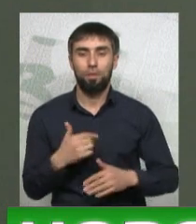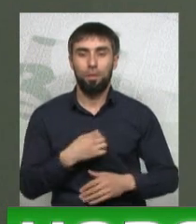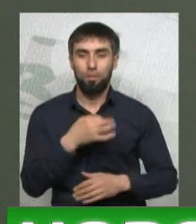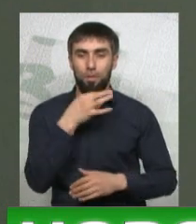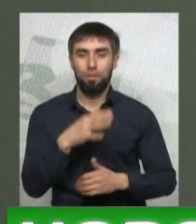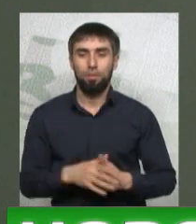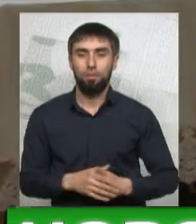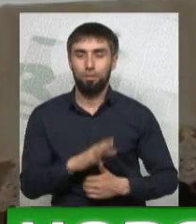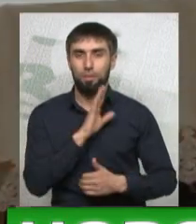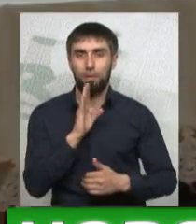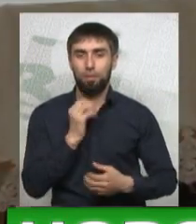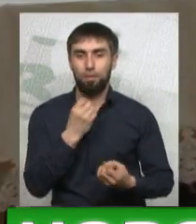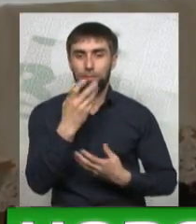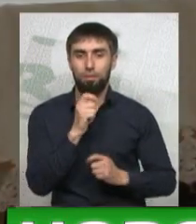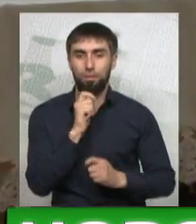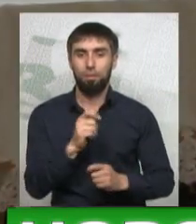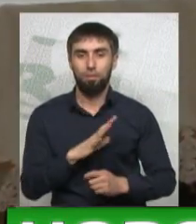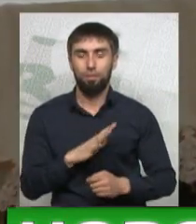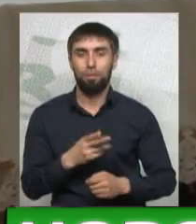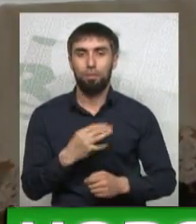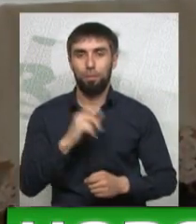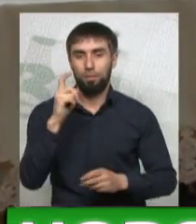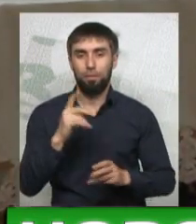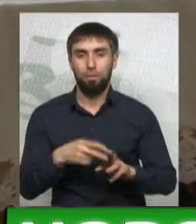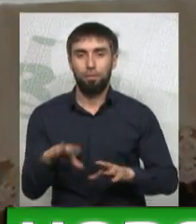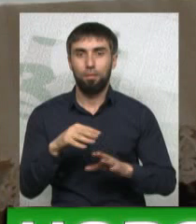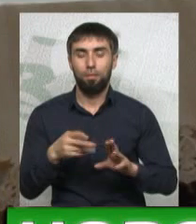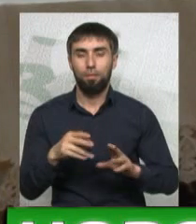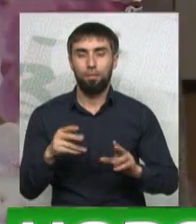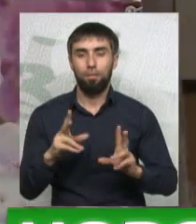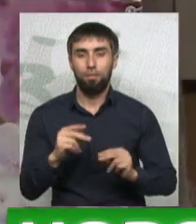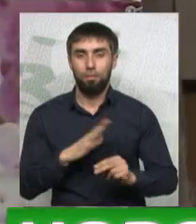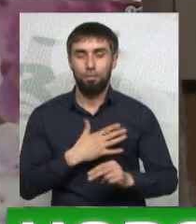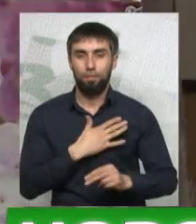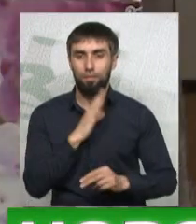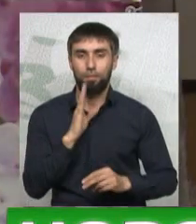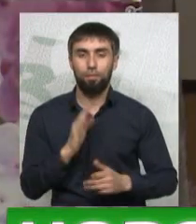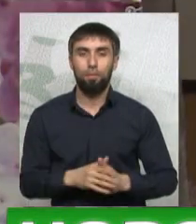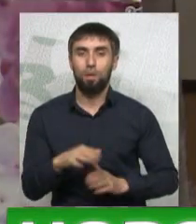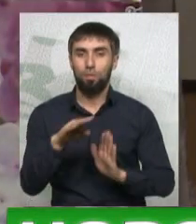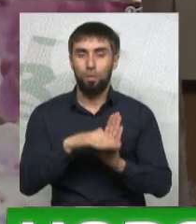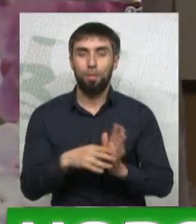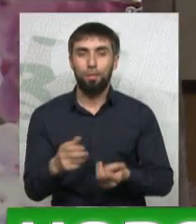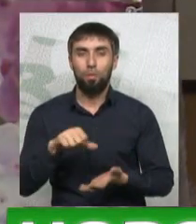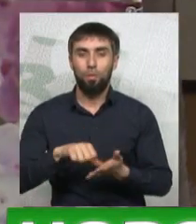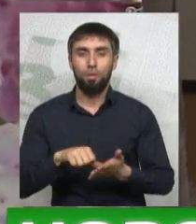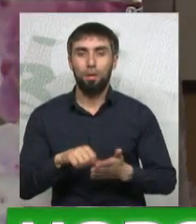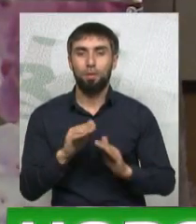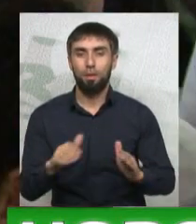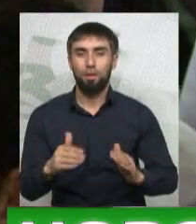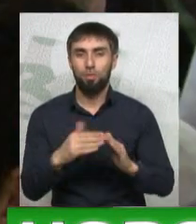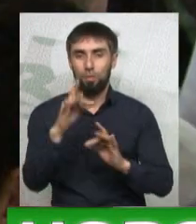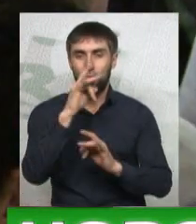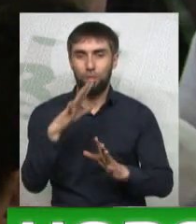хоскитай. Мама из заждет азы. Дал дьяк удовольствие, но оно с учитель. В программе также приняли участие воспитанники